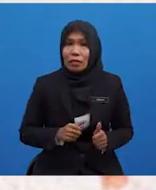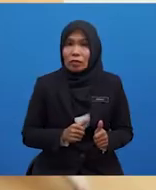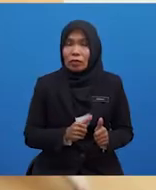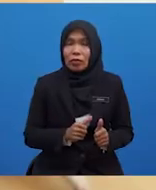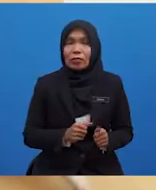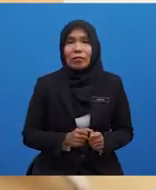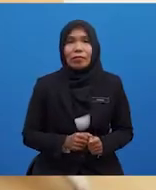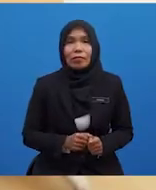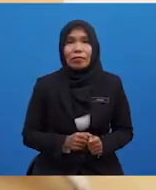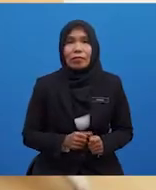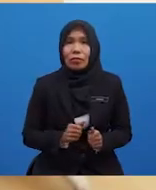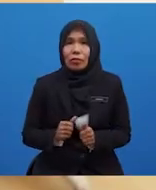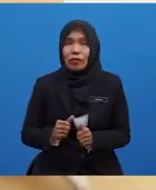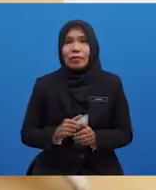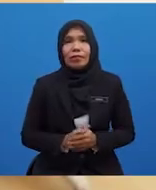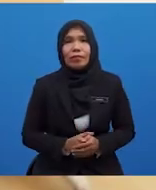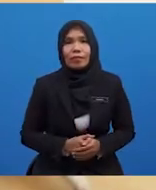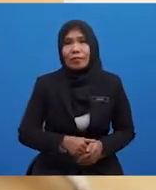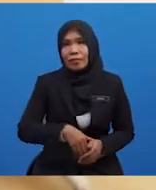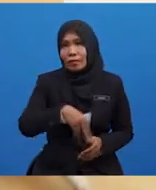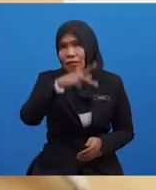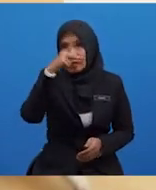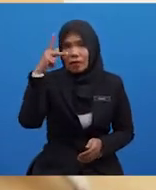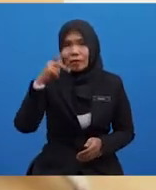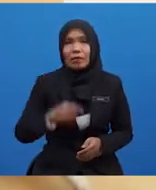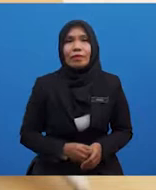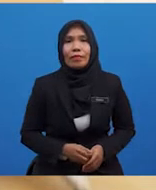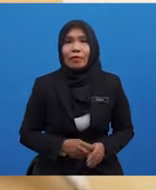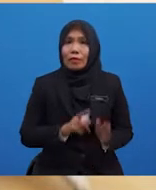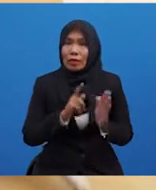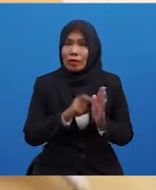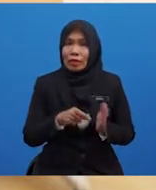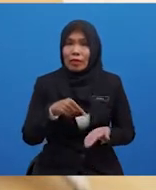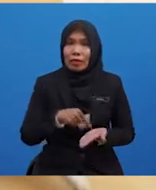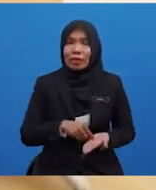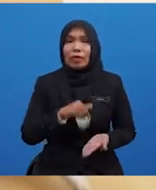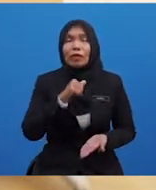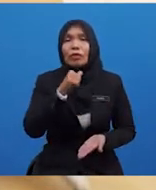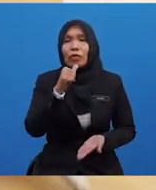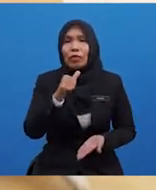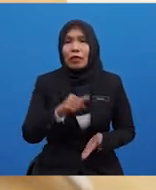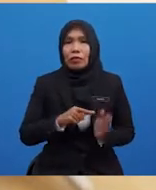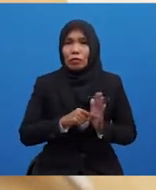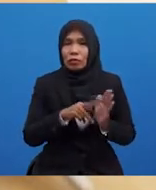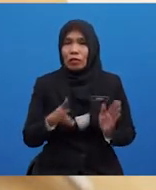rajah kerana carta ini bukan menunjukkan satu proses tertentu.